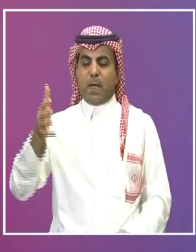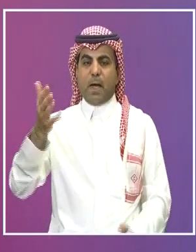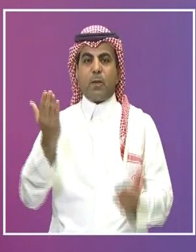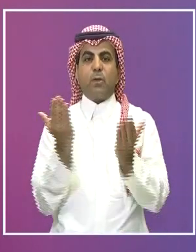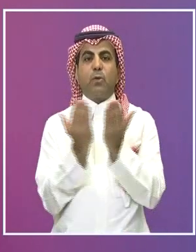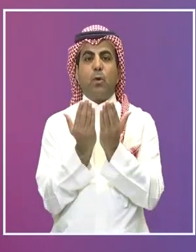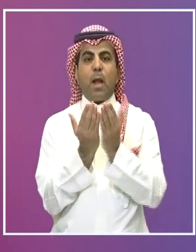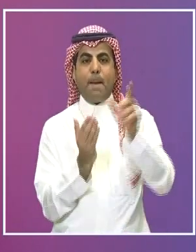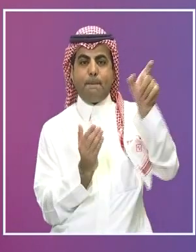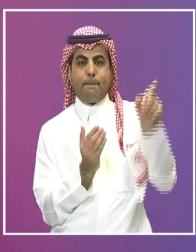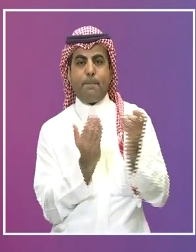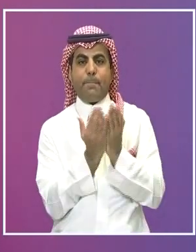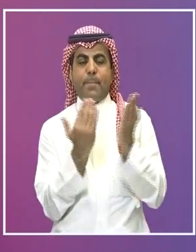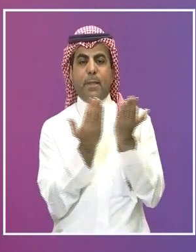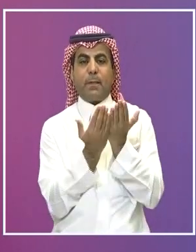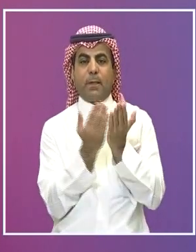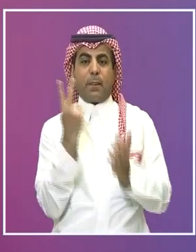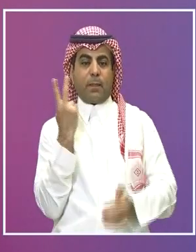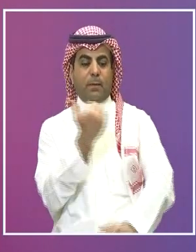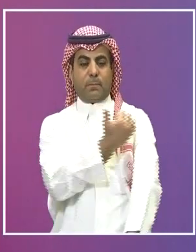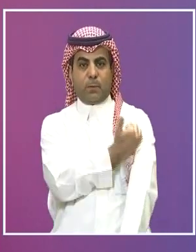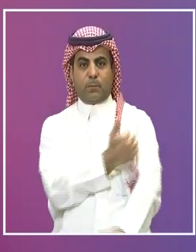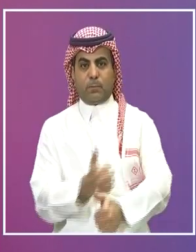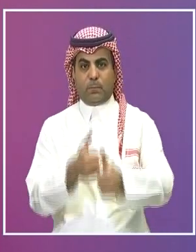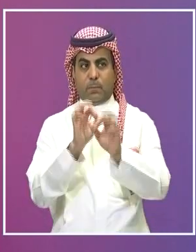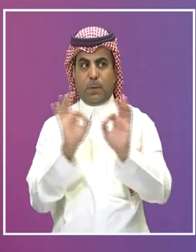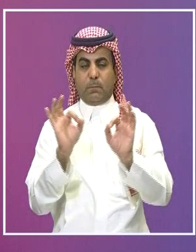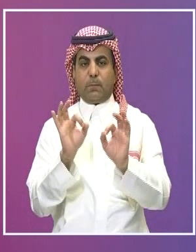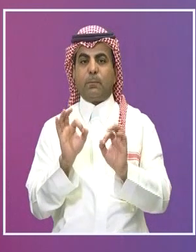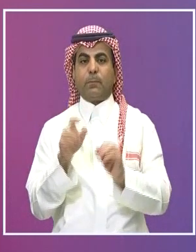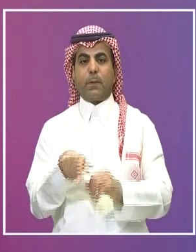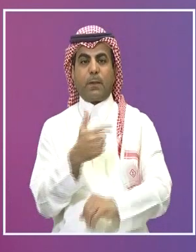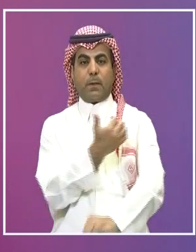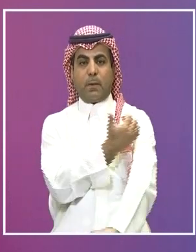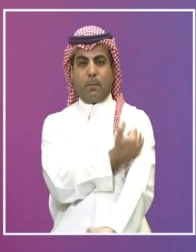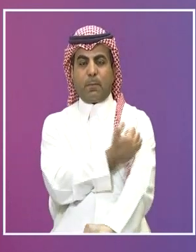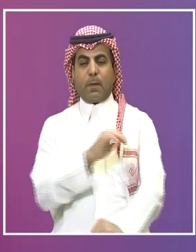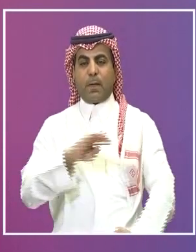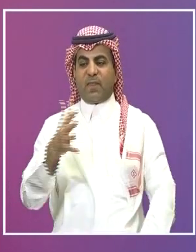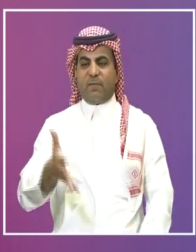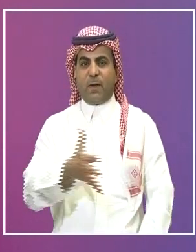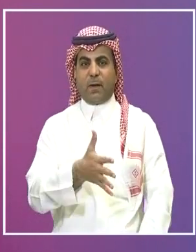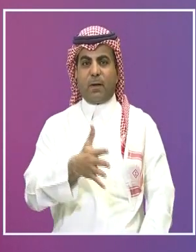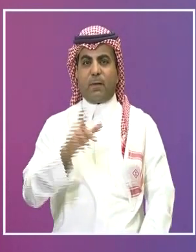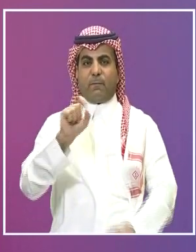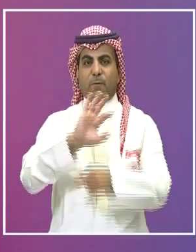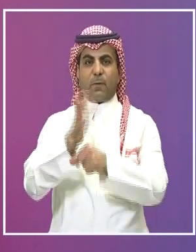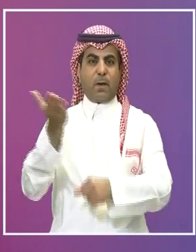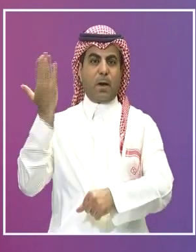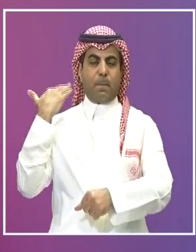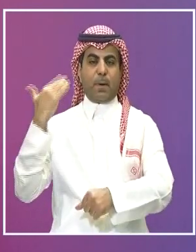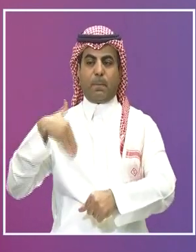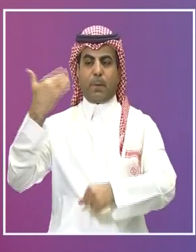المتعافي جرعتين للذهاب إلى المدرسة؟ طبعا هذا السؤال قد يكون نابع من قضية إذا كان الطفل أصيب سابقا ثم